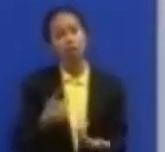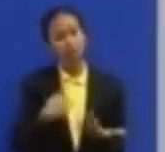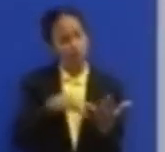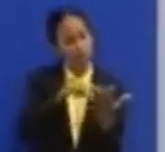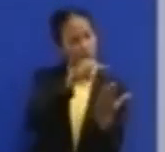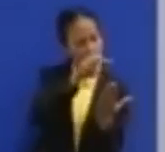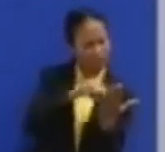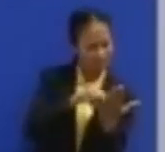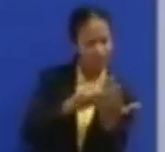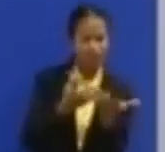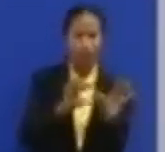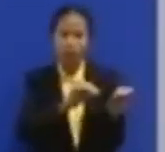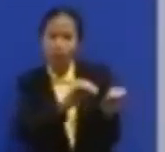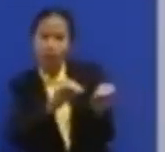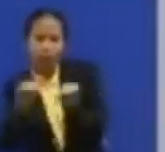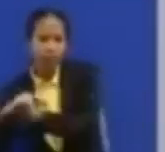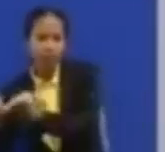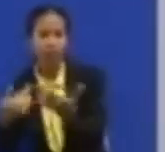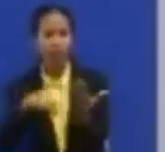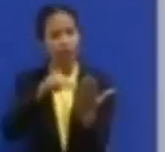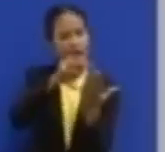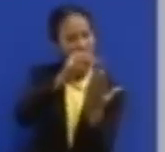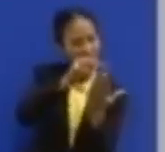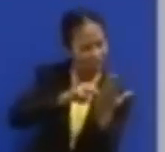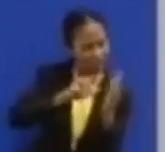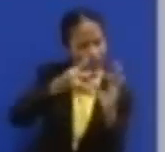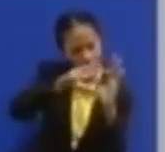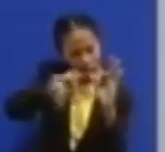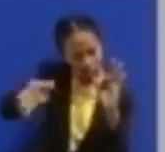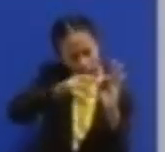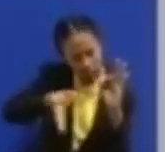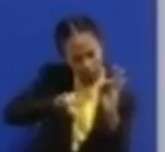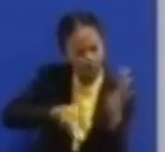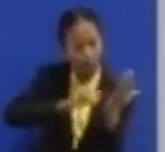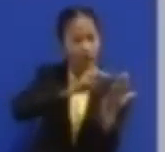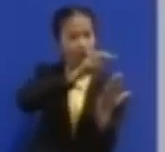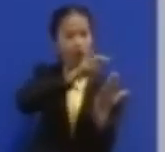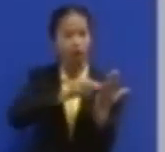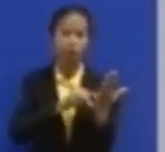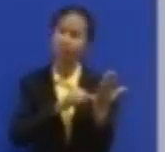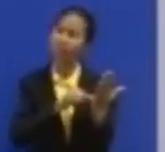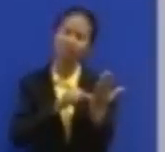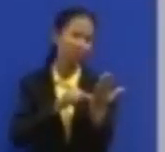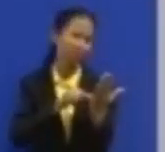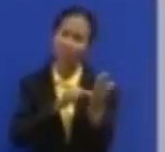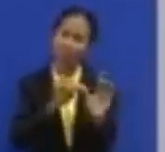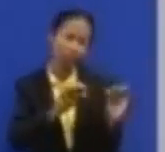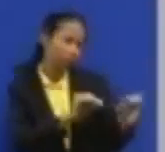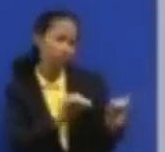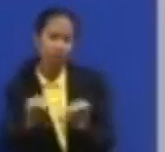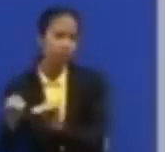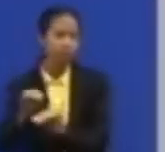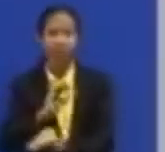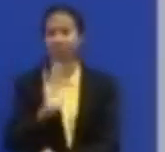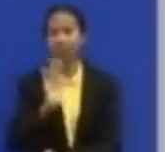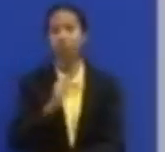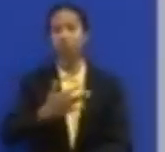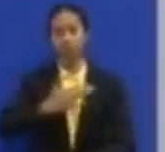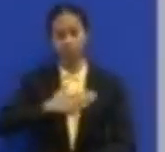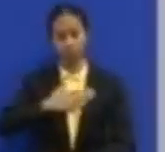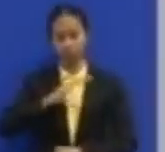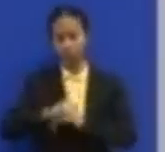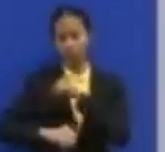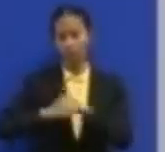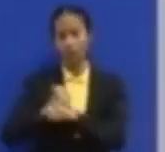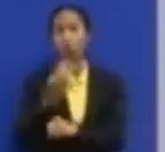ไรนะครับอ่านเรียงตามตัวอักษรอย่างไรนะครับก็ไม่สามารถที่จะเลื่อนได้ผมเองยังอายุน้อยครับท่านประธาน